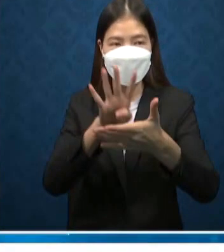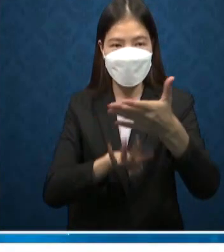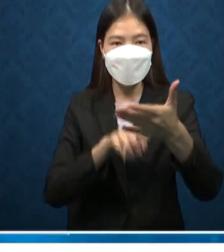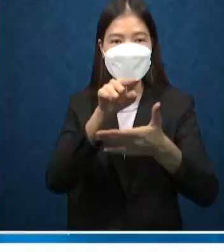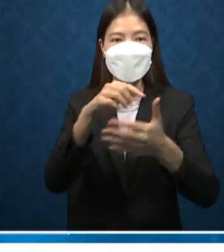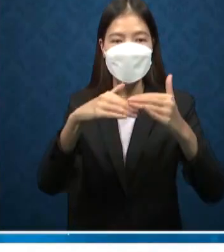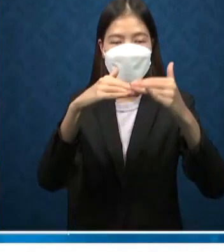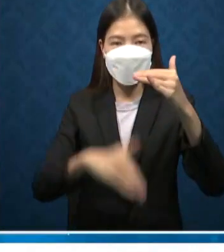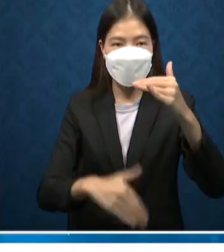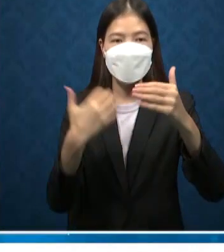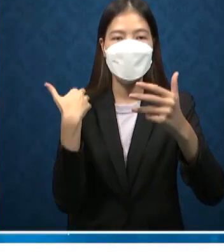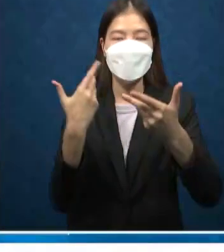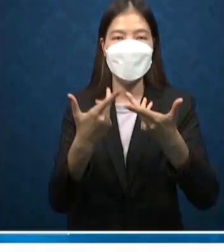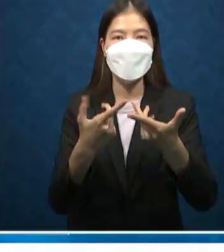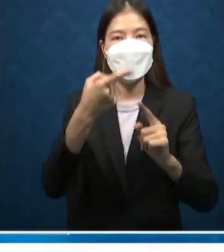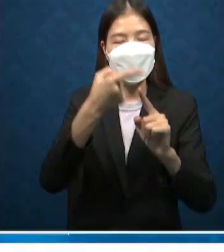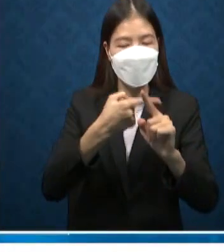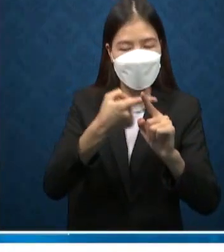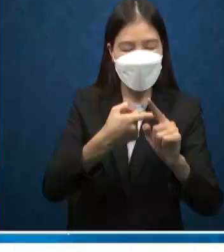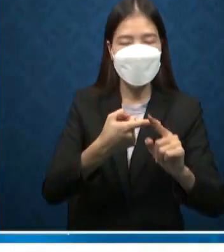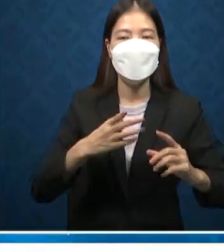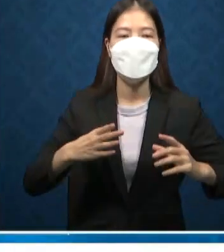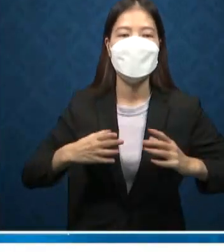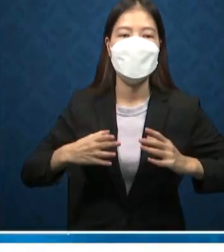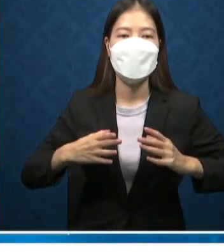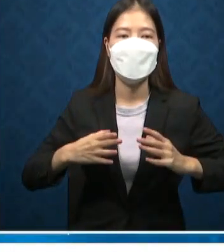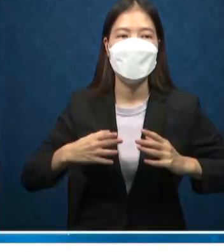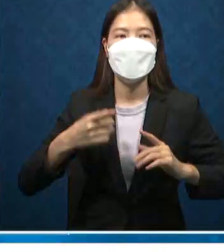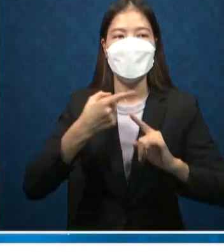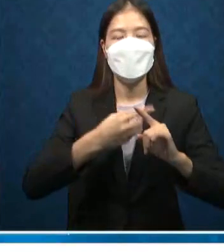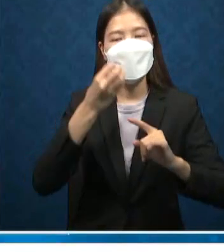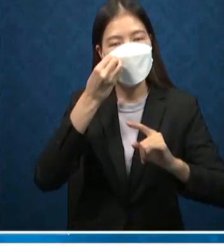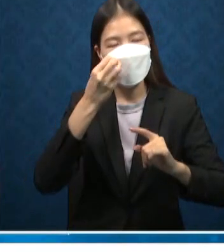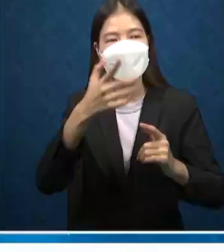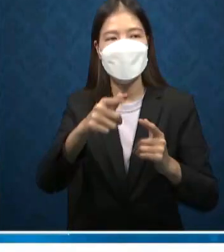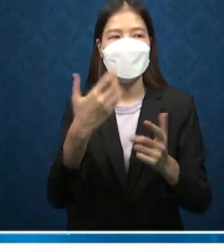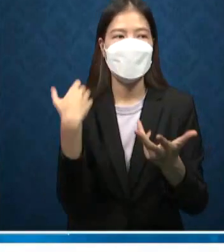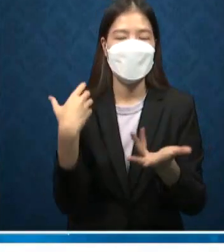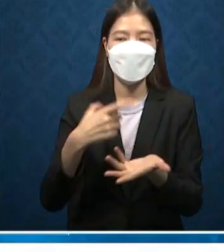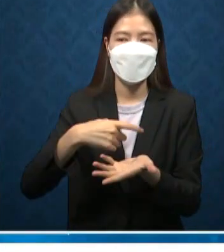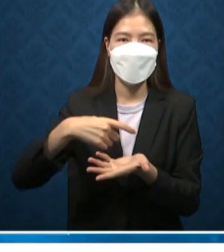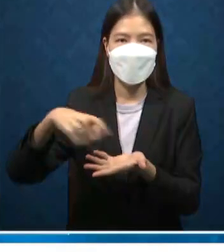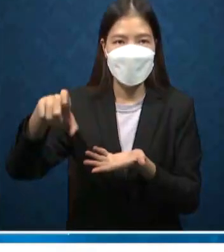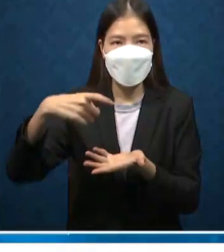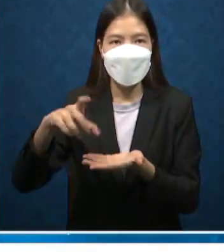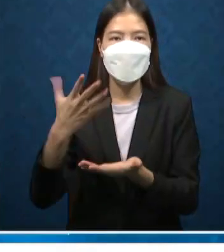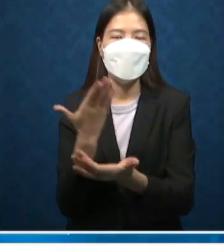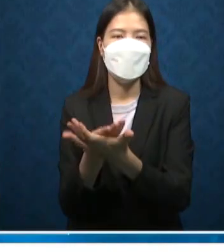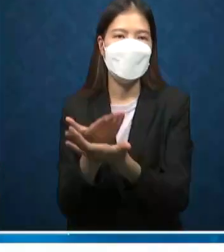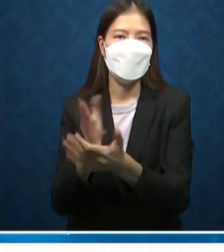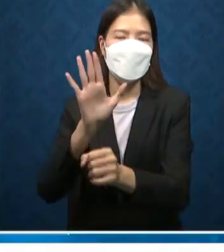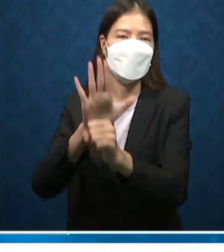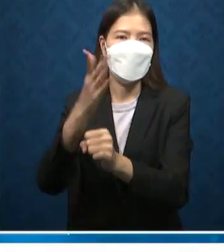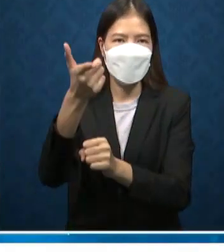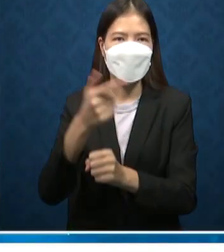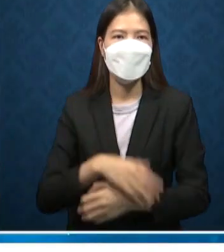ดค่าเช่าบ้านนะครับส่วนเงินที่หน่วยที่รับโอนก็มีการที่งบมันไม่เพียงพอก็มีการบรรจุด